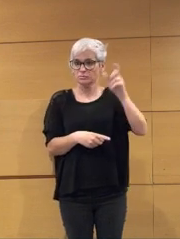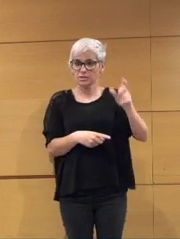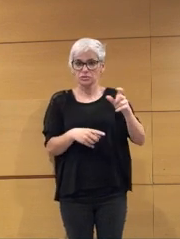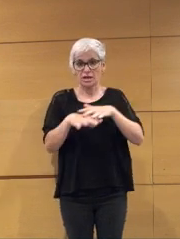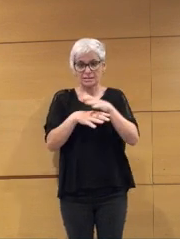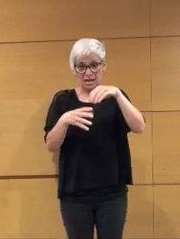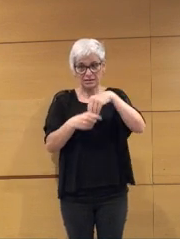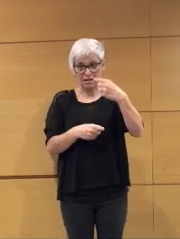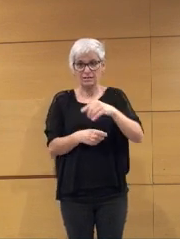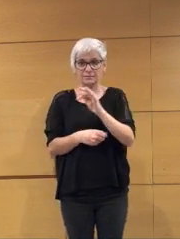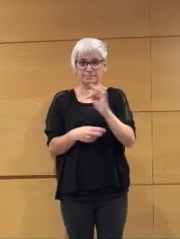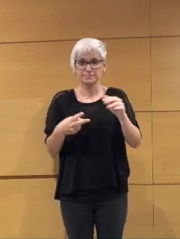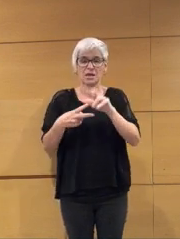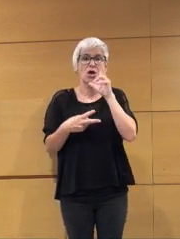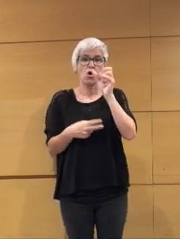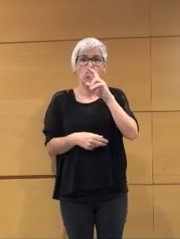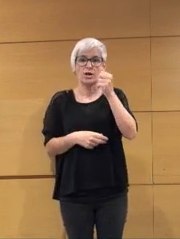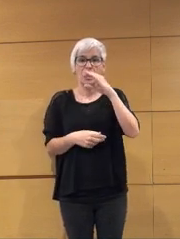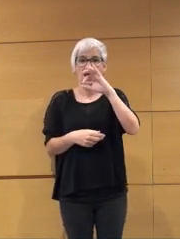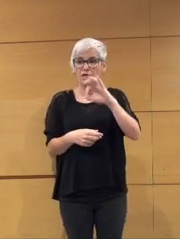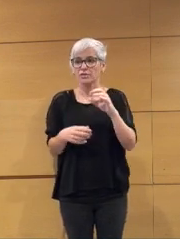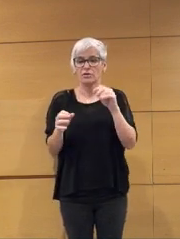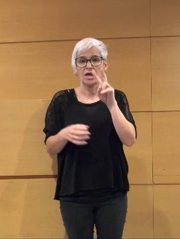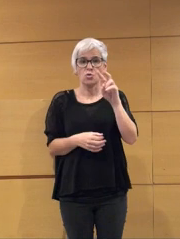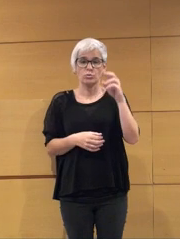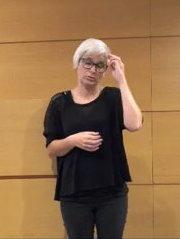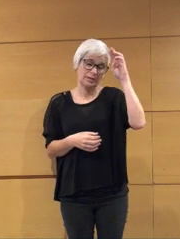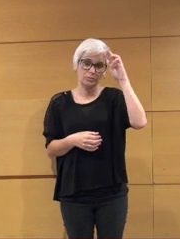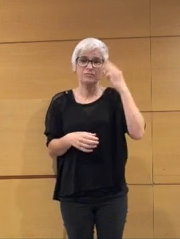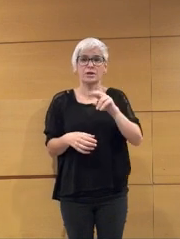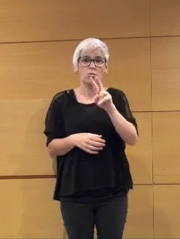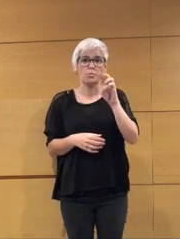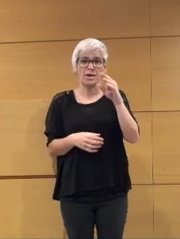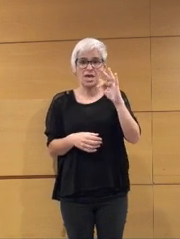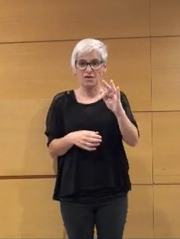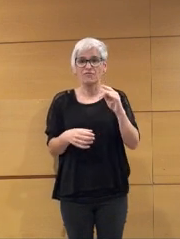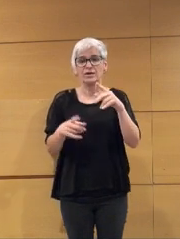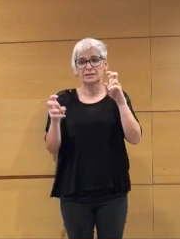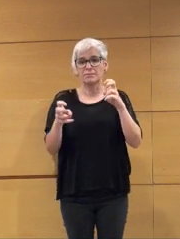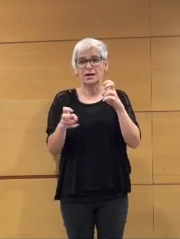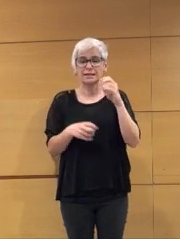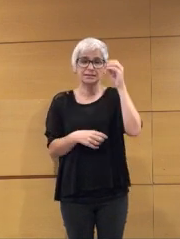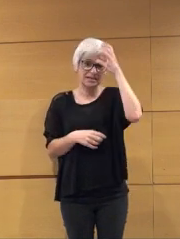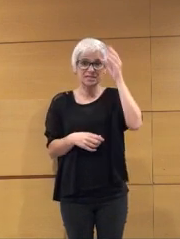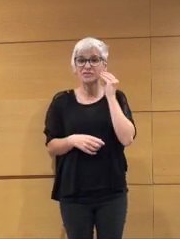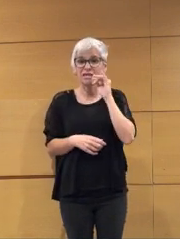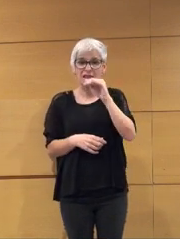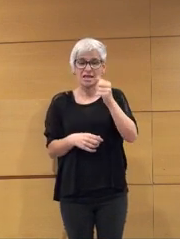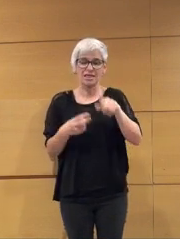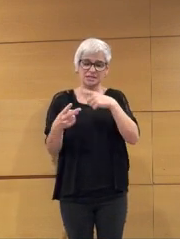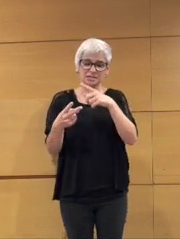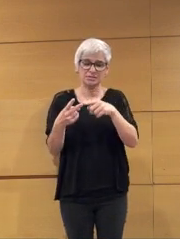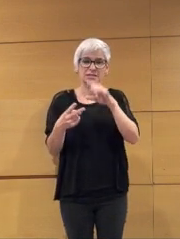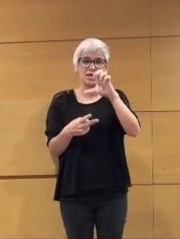xarxa, tenim l'Horacio del grup TALM de la UPF, expert en temes d'intel·ligència artificial, i després tenim